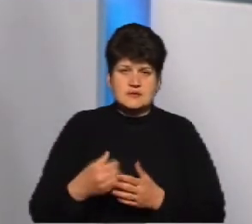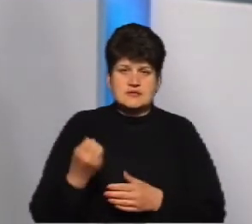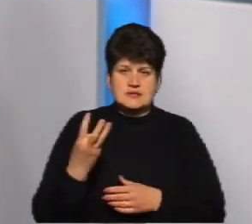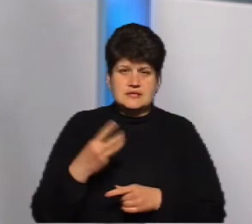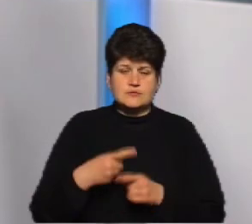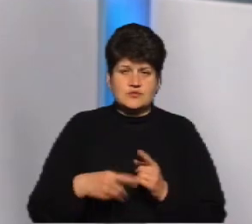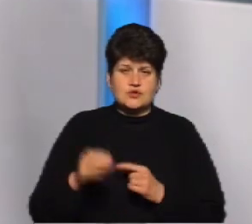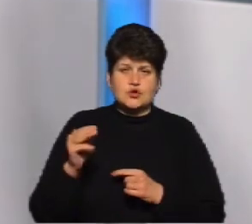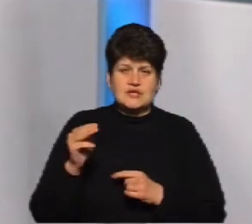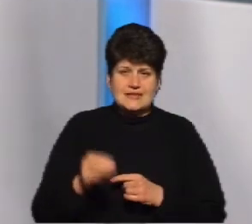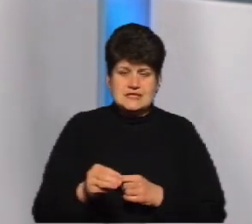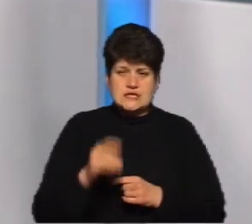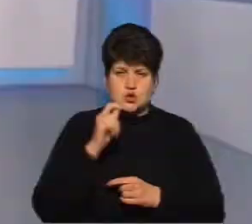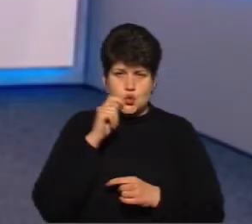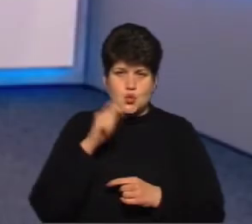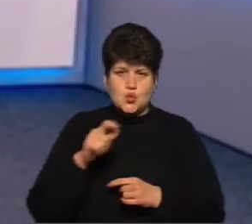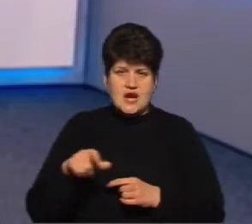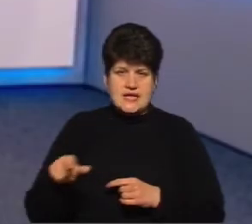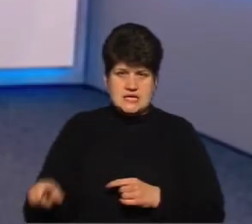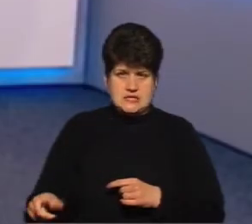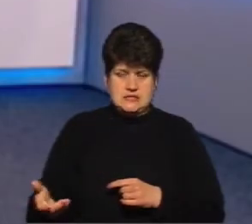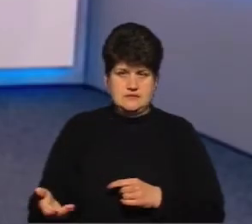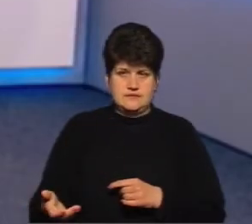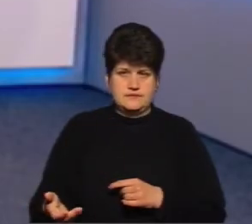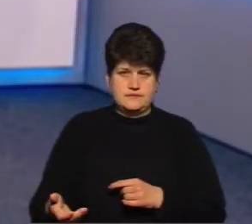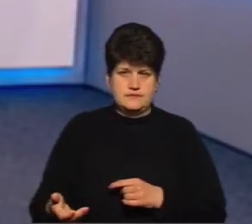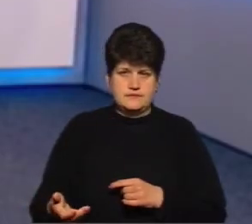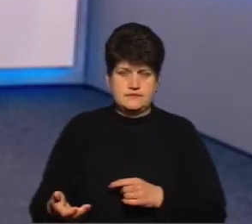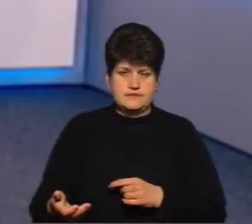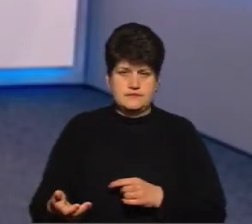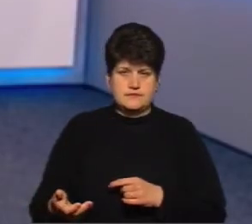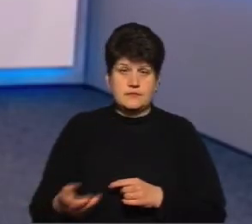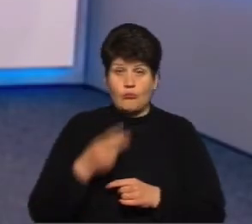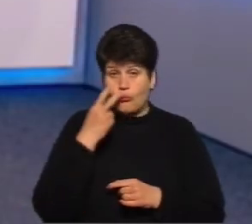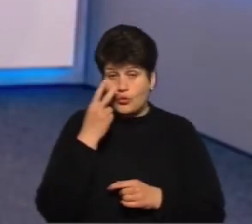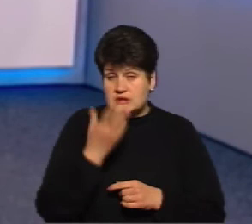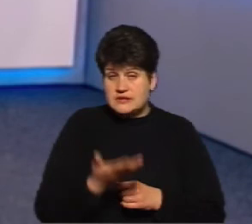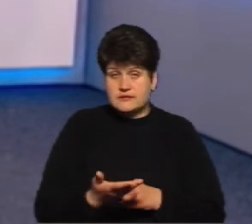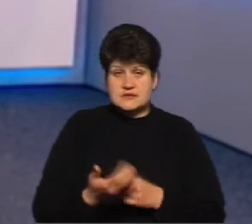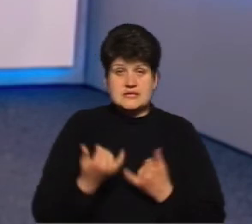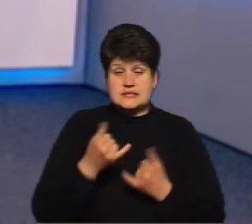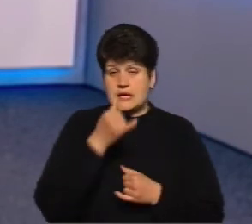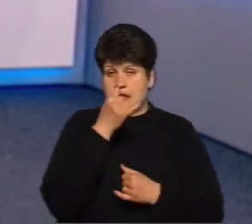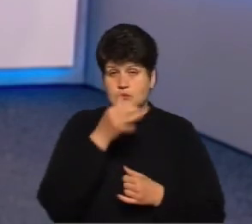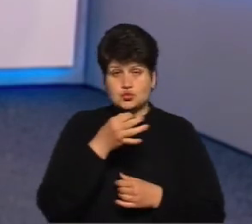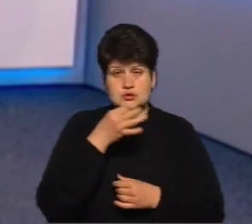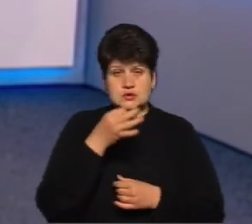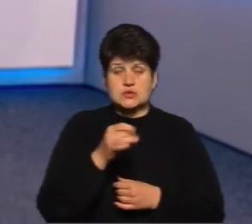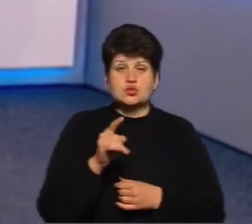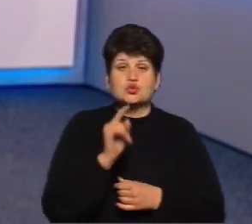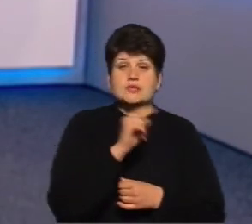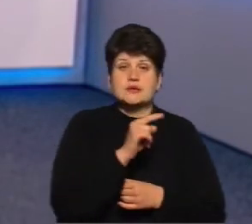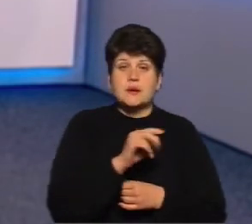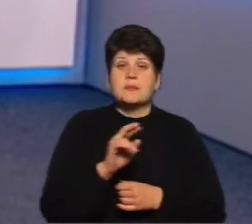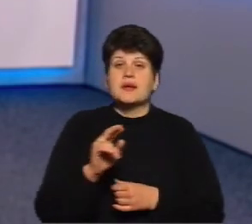тисяч українців. От. Подивимося, зараз не можна сказати, що там, як, які